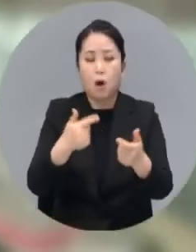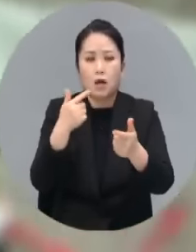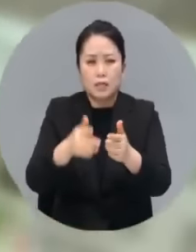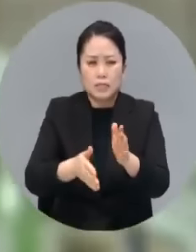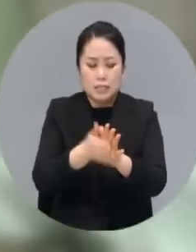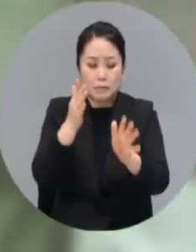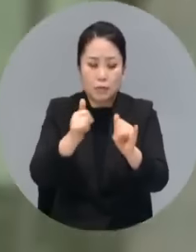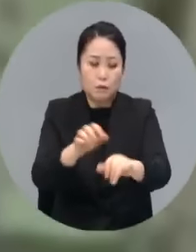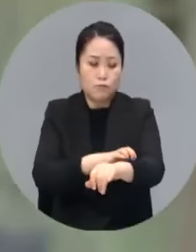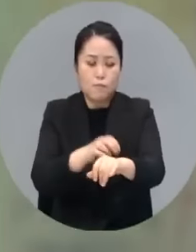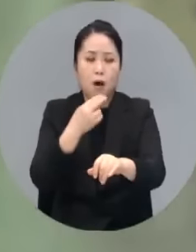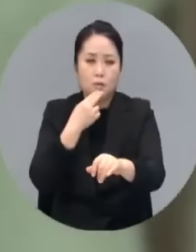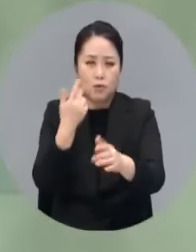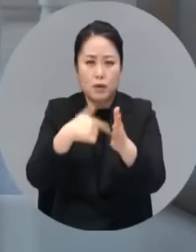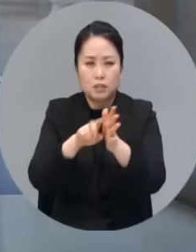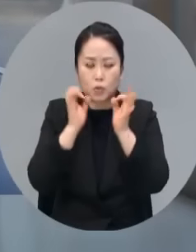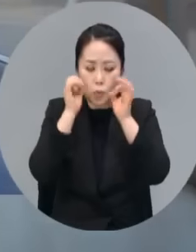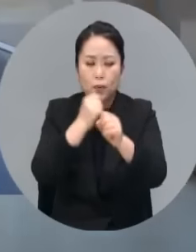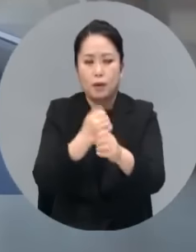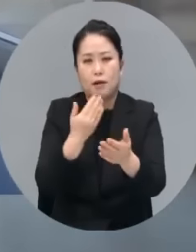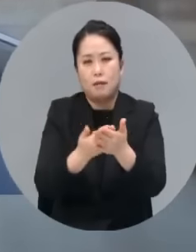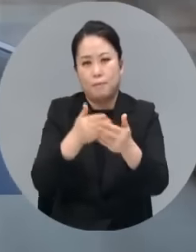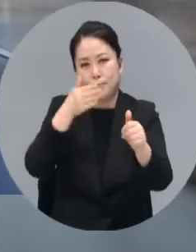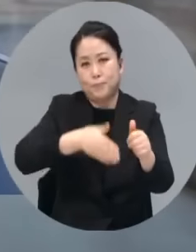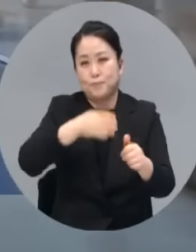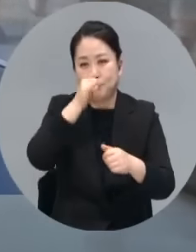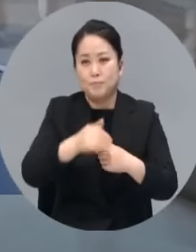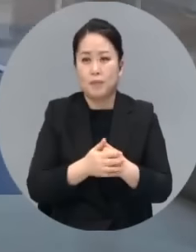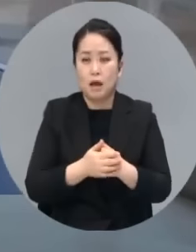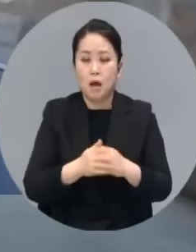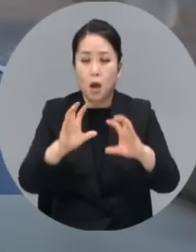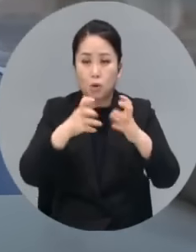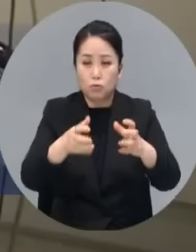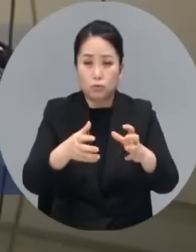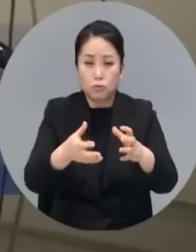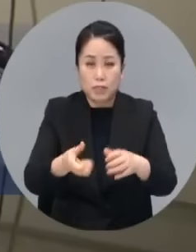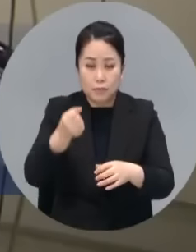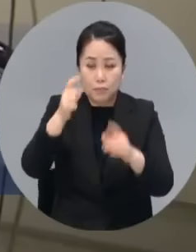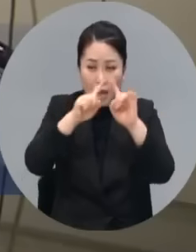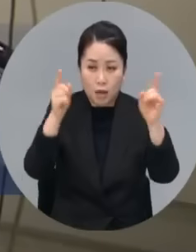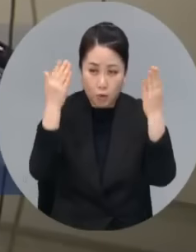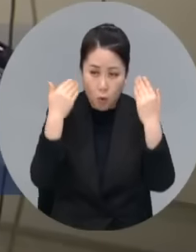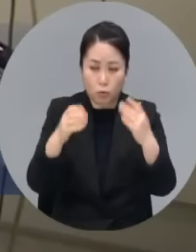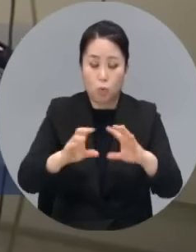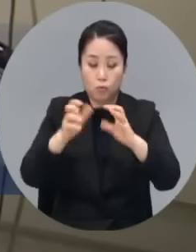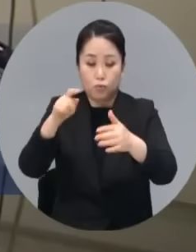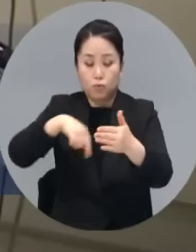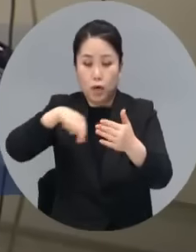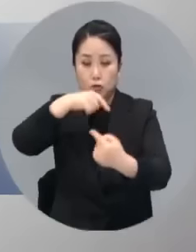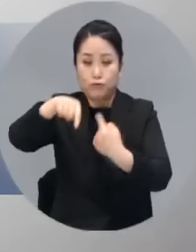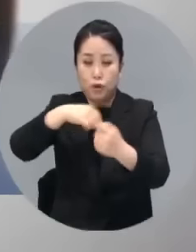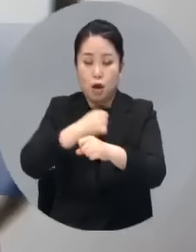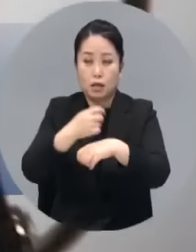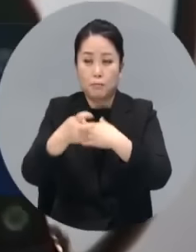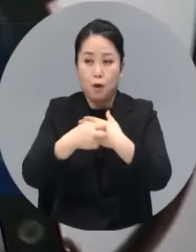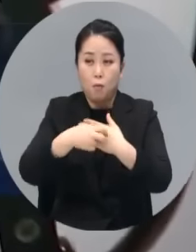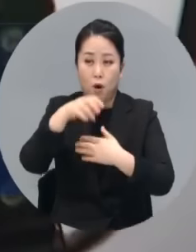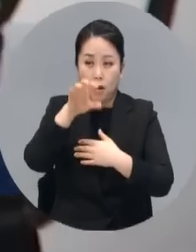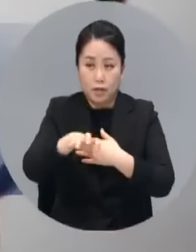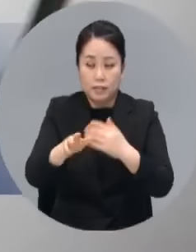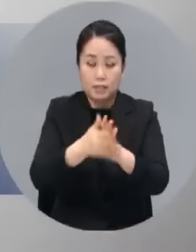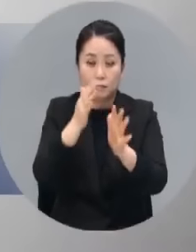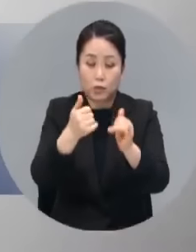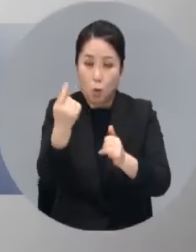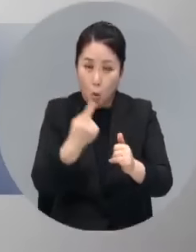요청했습니다. 국립대나 국가에서 운영하는 병원으로 그 주민들이 오면은 진료도 잘하고 그 시간도